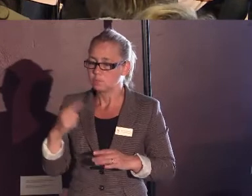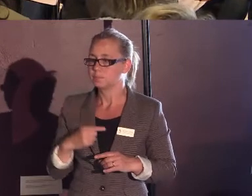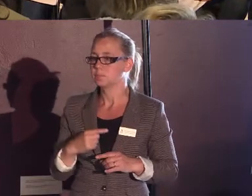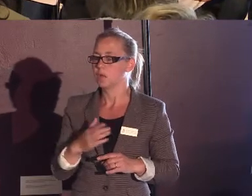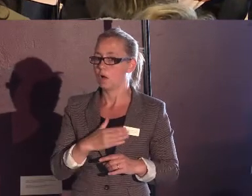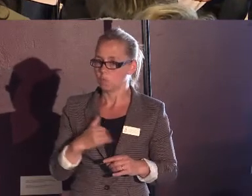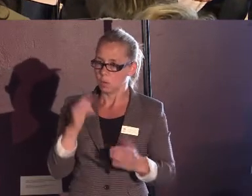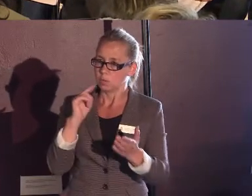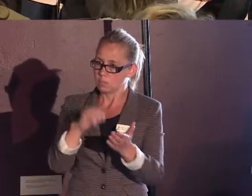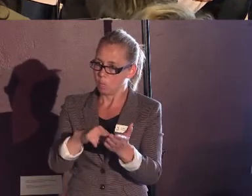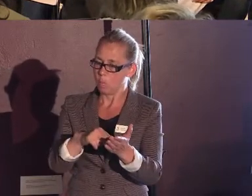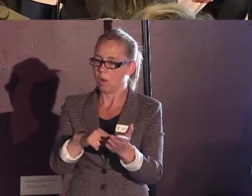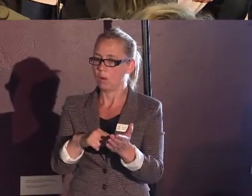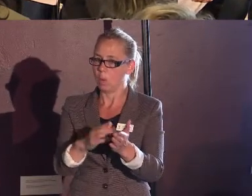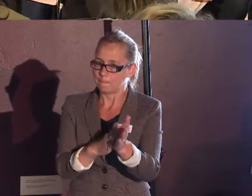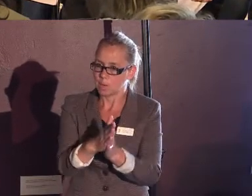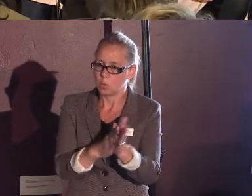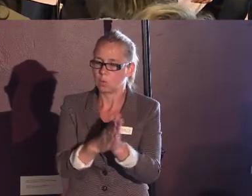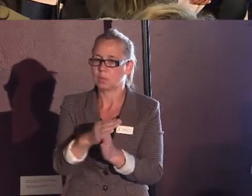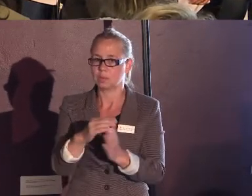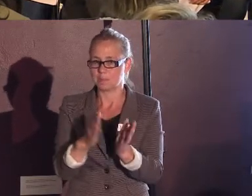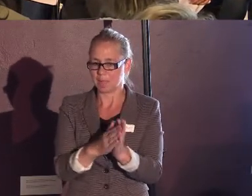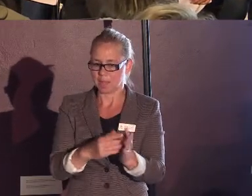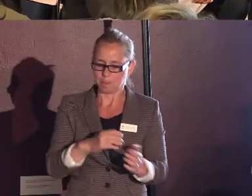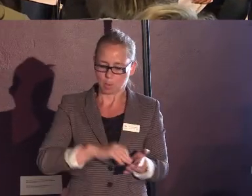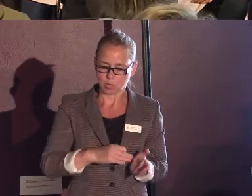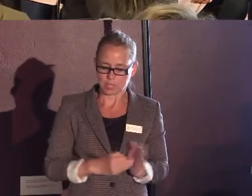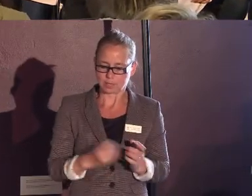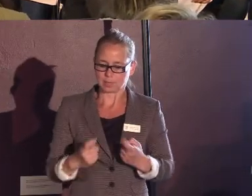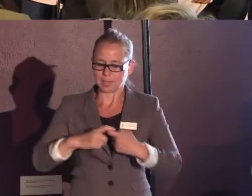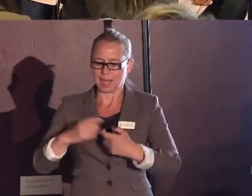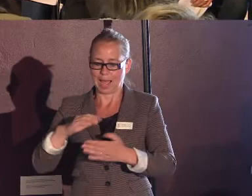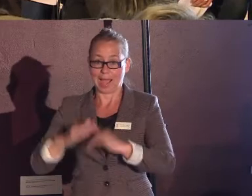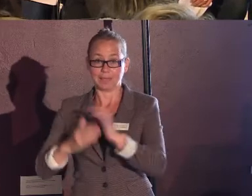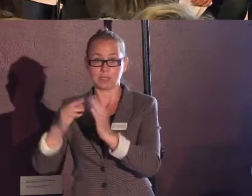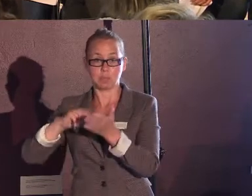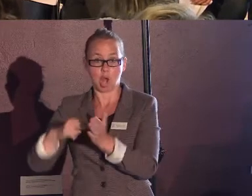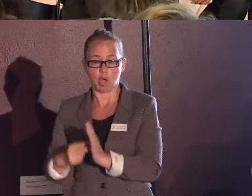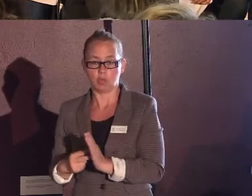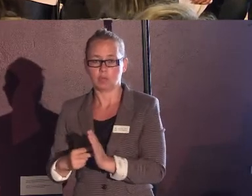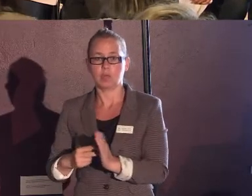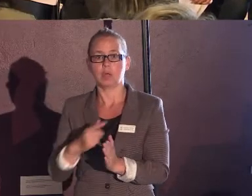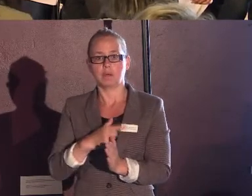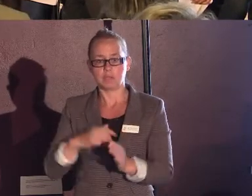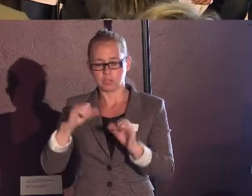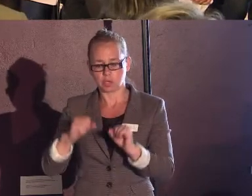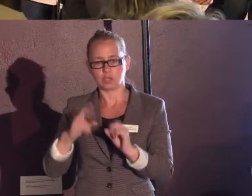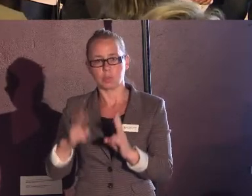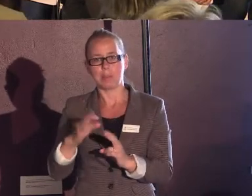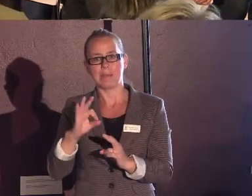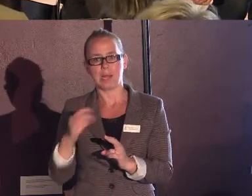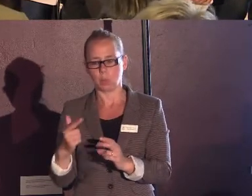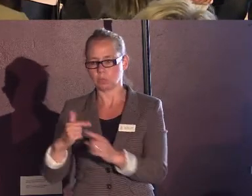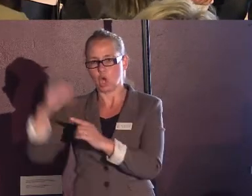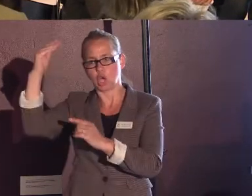vår ambition med det här pilotprojektet kopplat till uppdraget till handlingsplanen, att det här skulle vara en pilot och